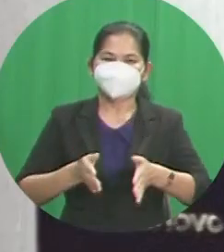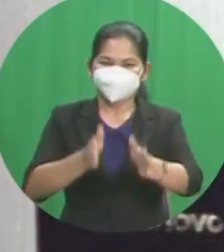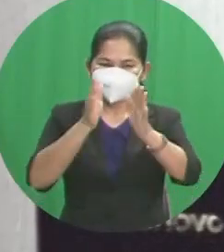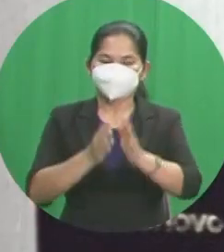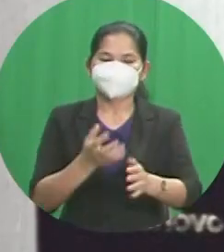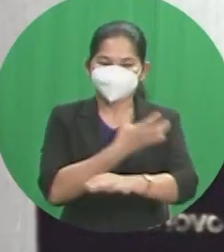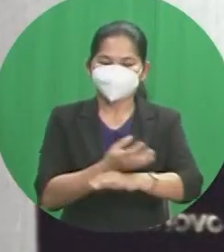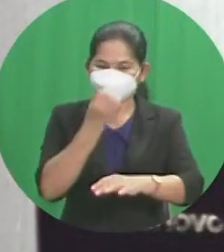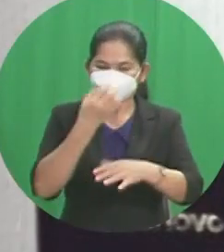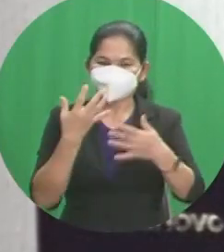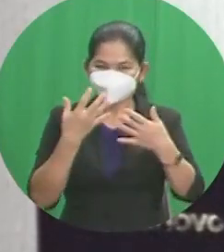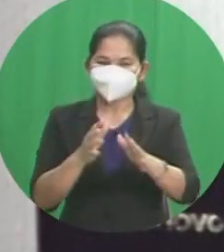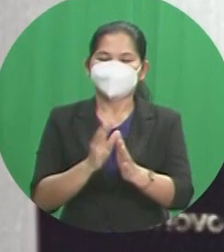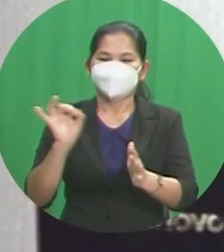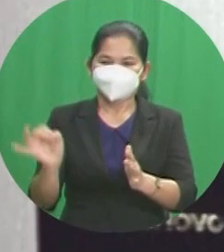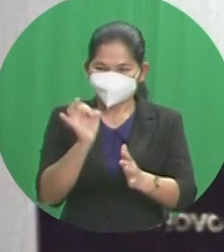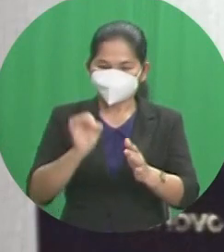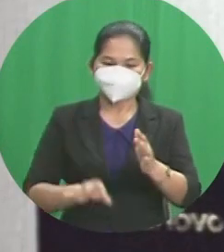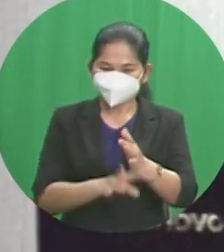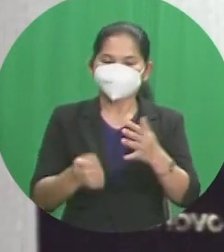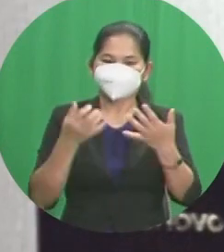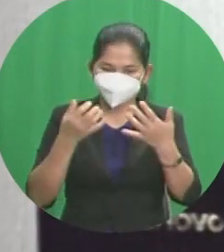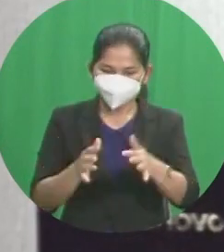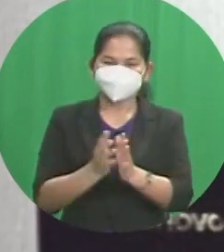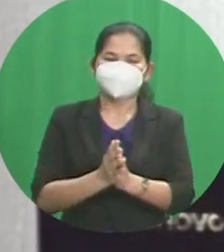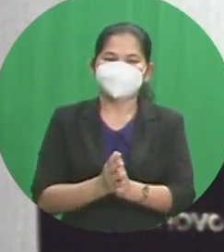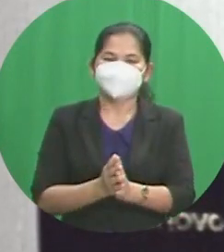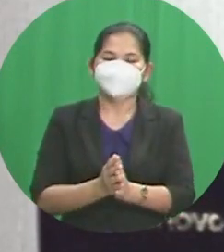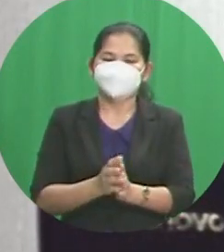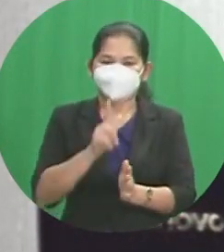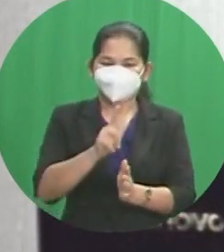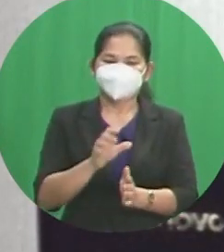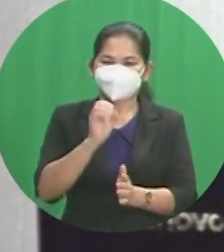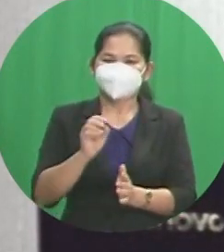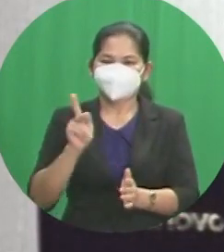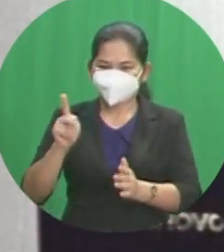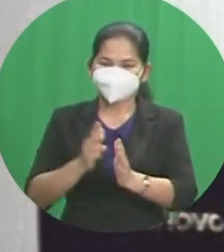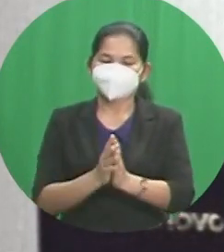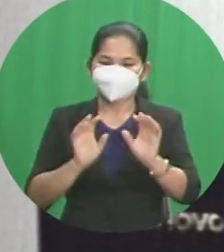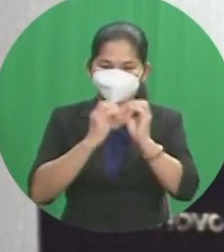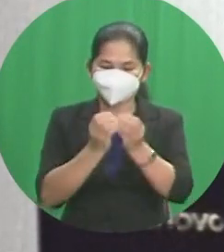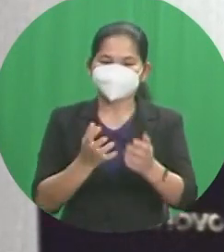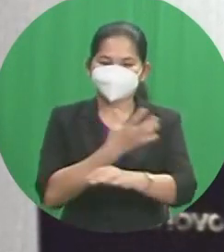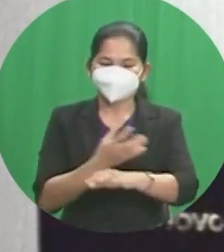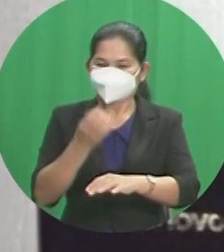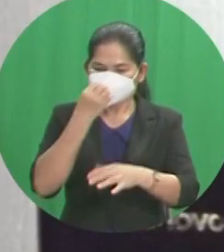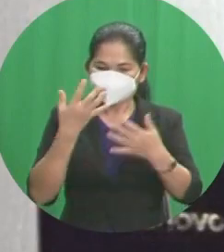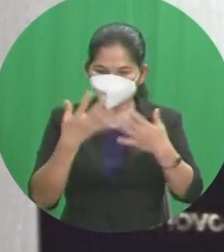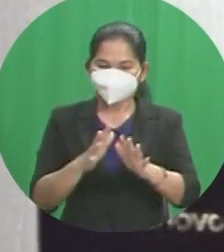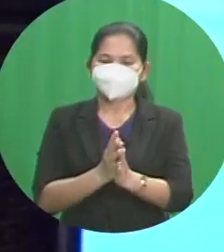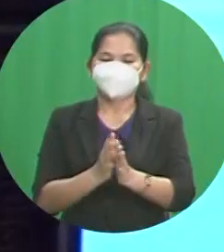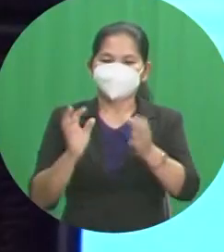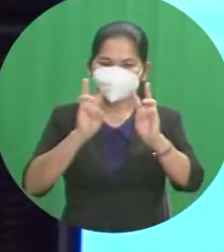ព័ន្ធស្បៀងប្រកបដោយចីរភាពនៅកម្ពុជារួចមកលោក Alexander Hoy តំណាង អង្គការស្បៀងនិងកសិកម្មសហប្